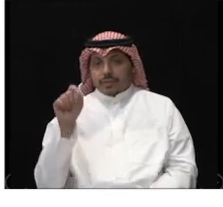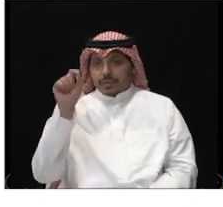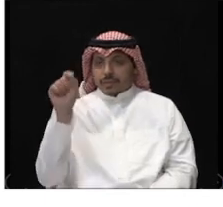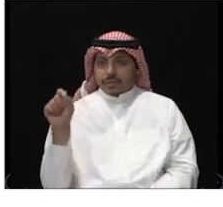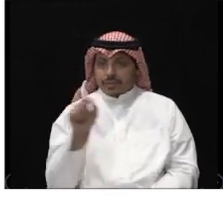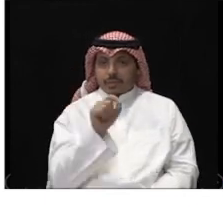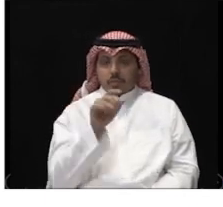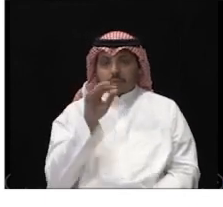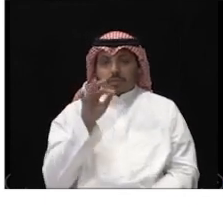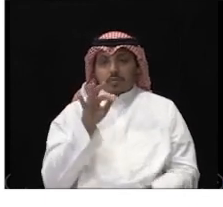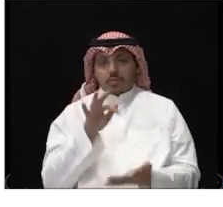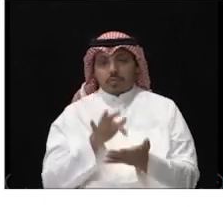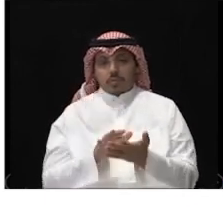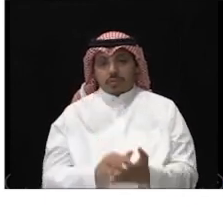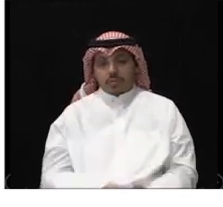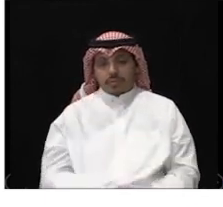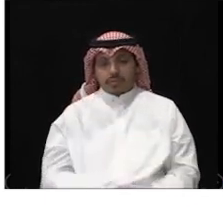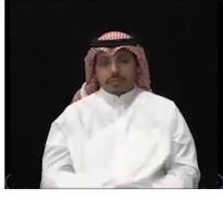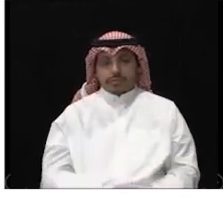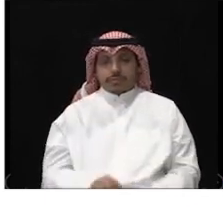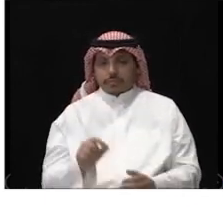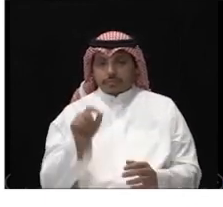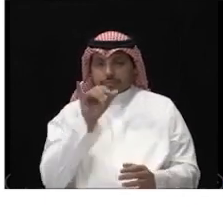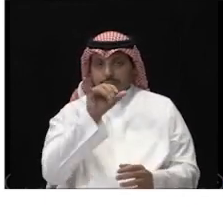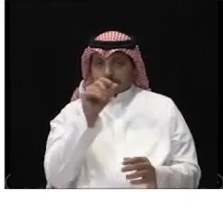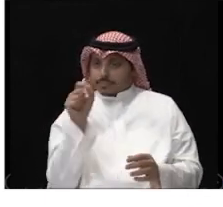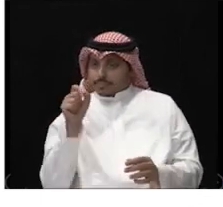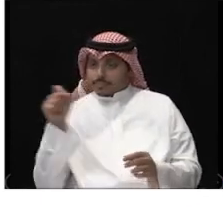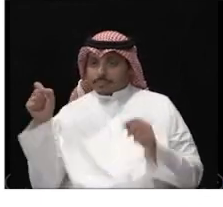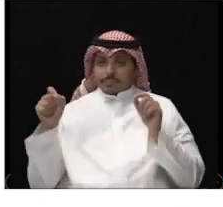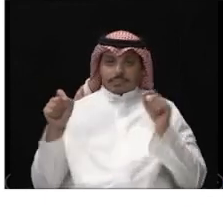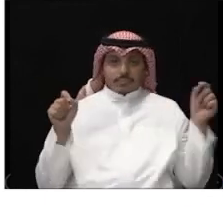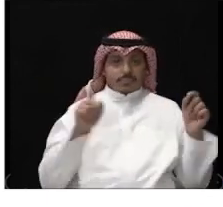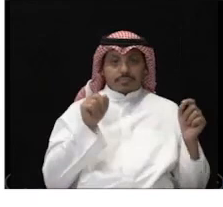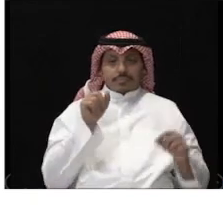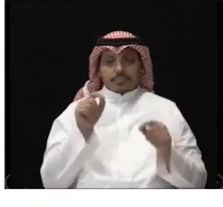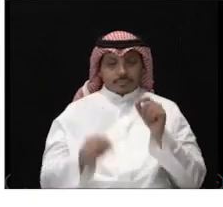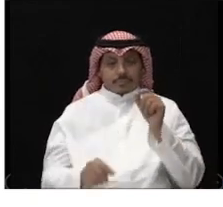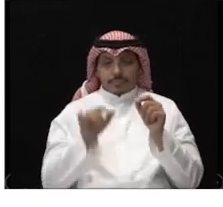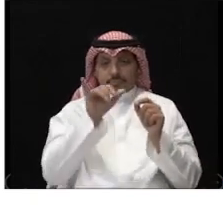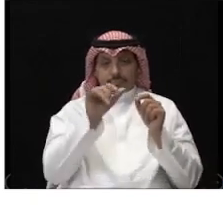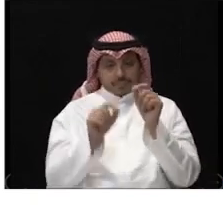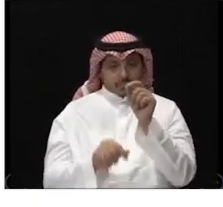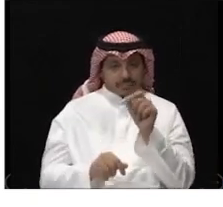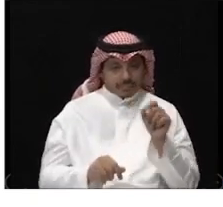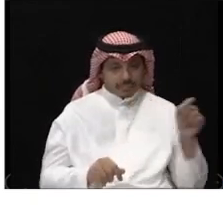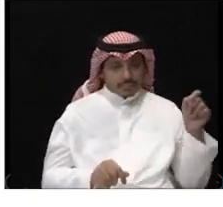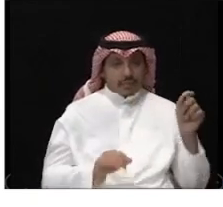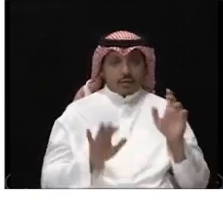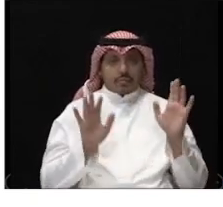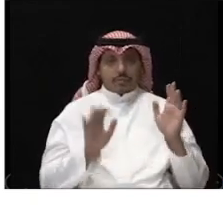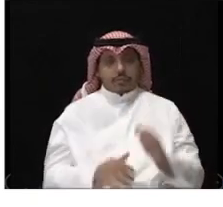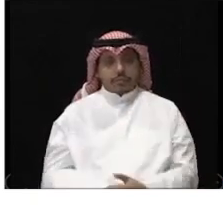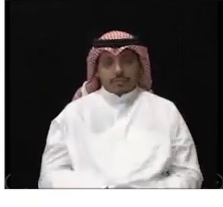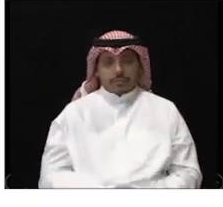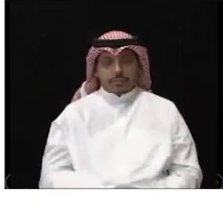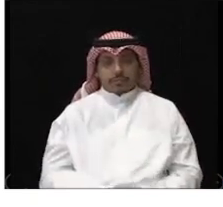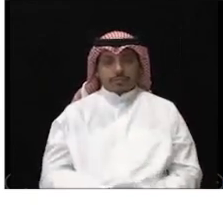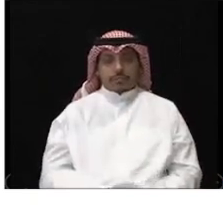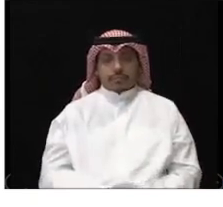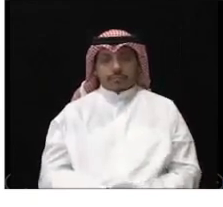أحسنتم، لأن الراء ليس لها يد هنا لتمدها وتمسك بالياء، إذن الراء لها يد واحدة